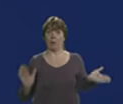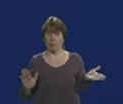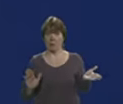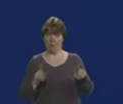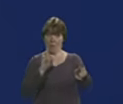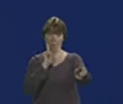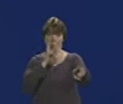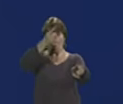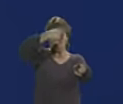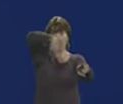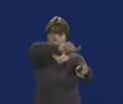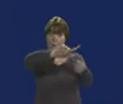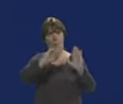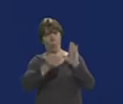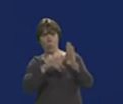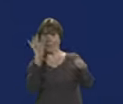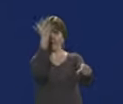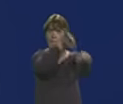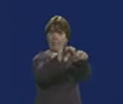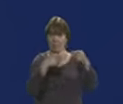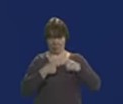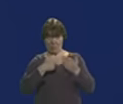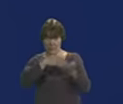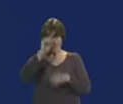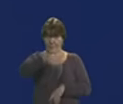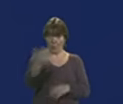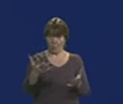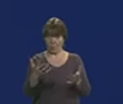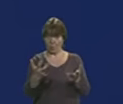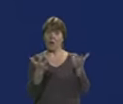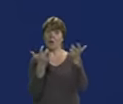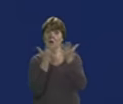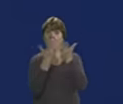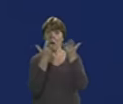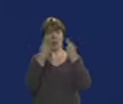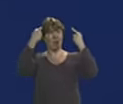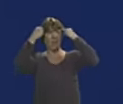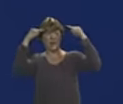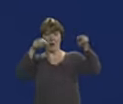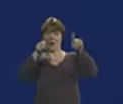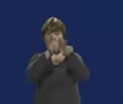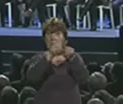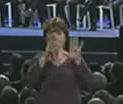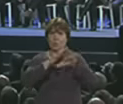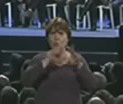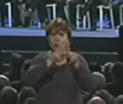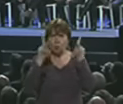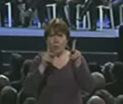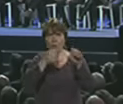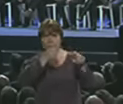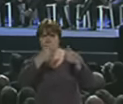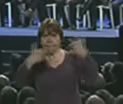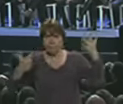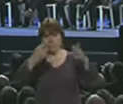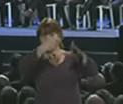osé exprimer un vote qui ne correspond pas à ce qu'attendait la pensée unique, le système médiatique et tous les observateurs